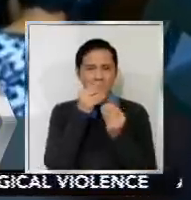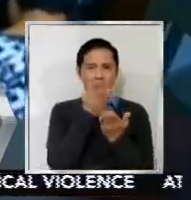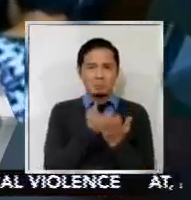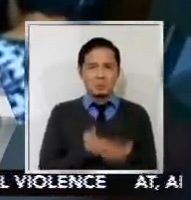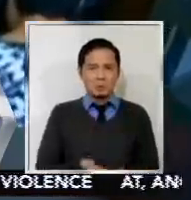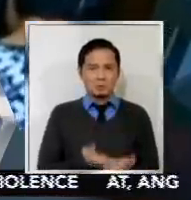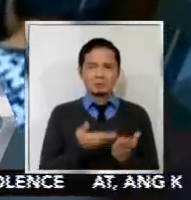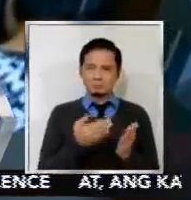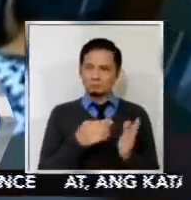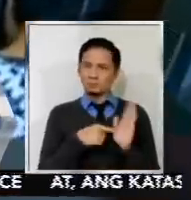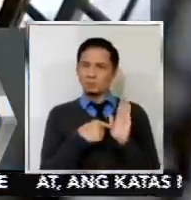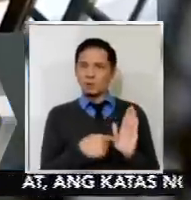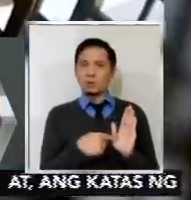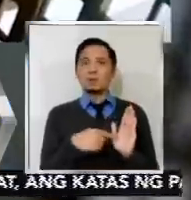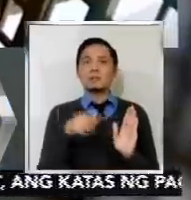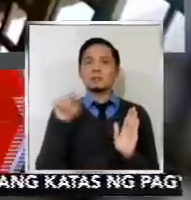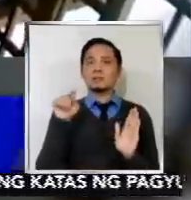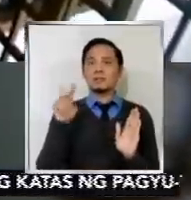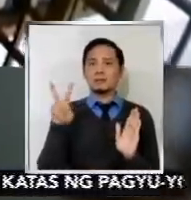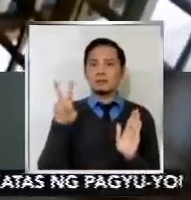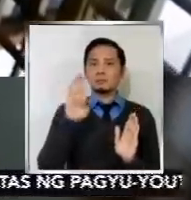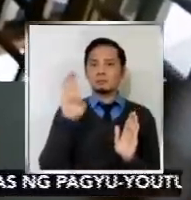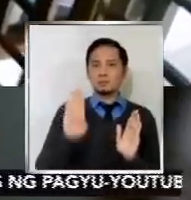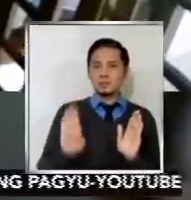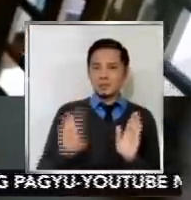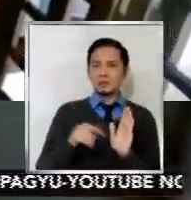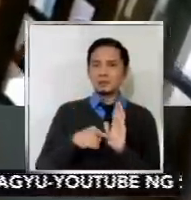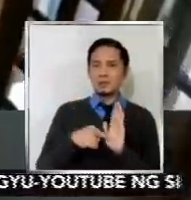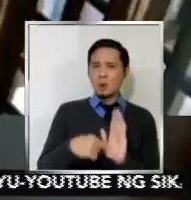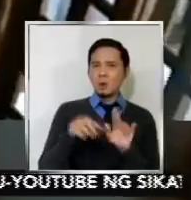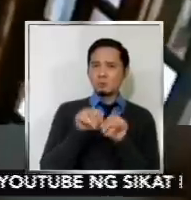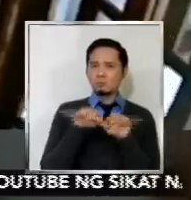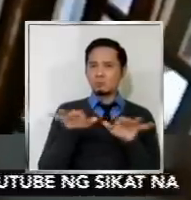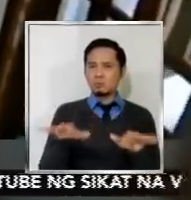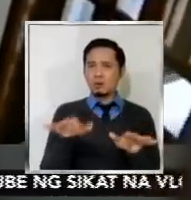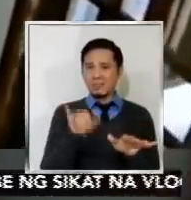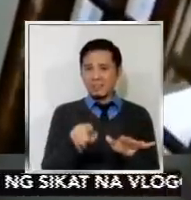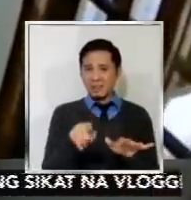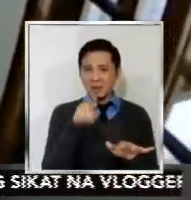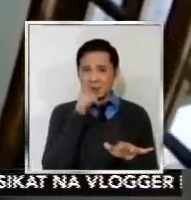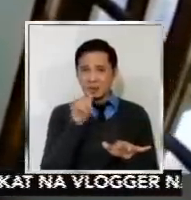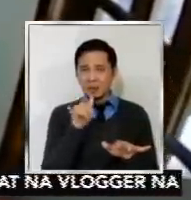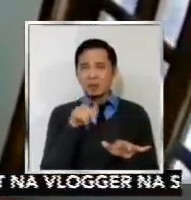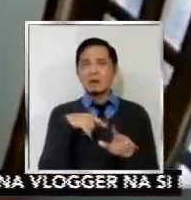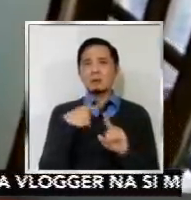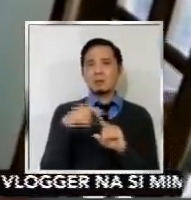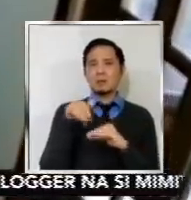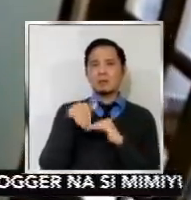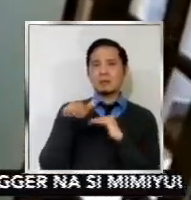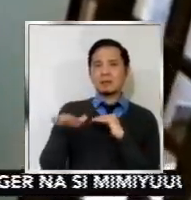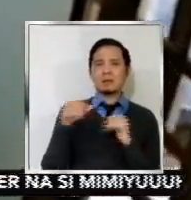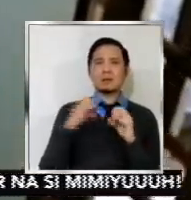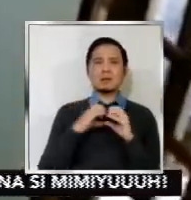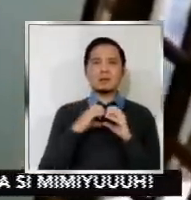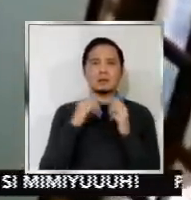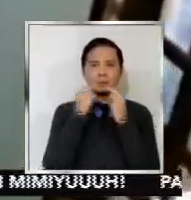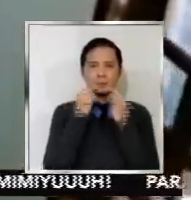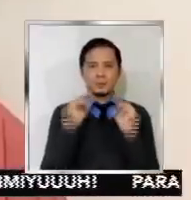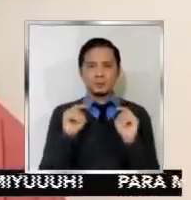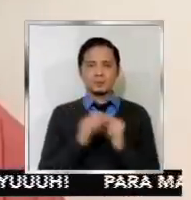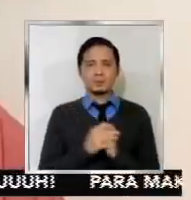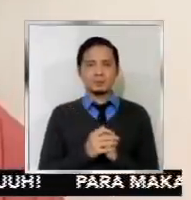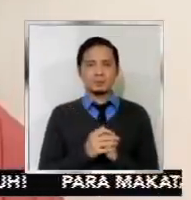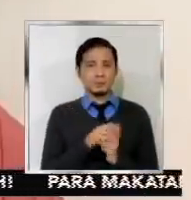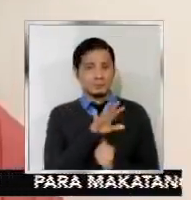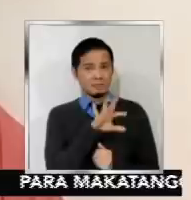news channel na Globo News na kanilang ibinahagi sa GMA News. We obtained it through a source access